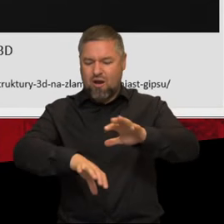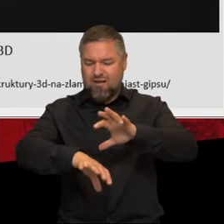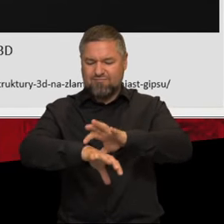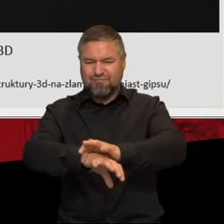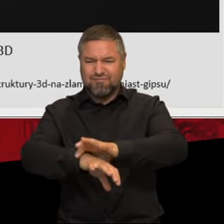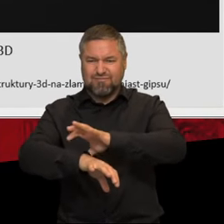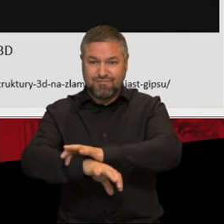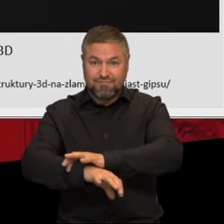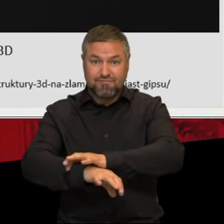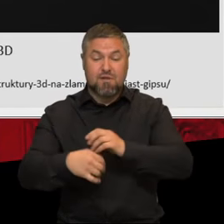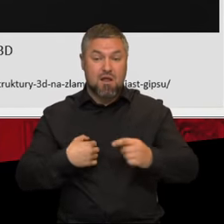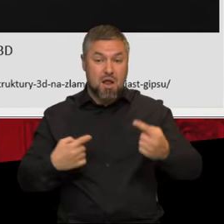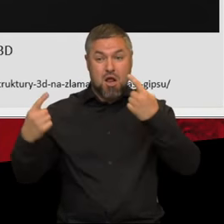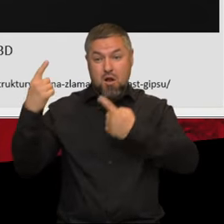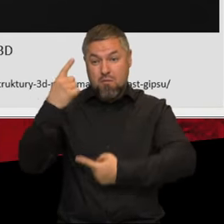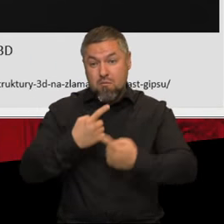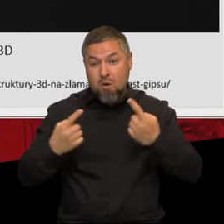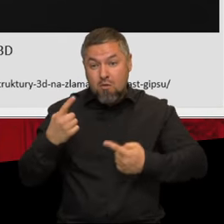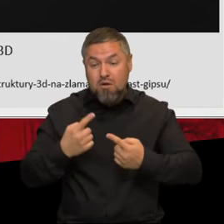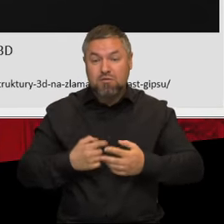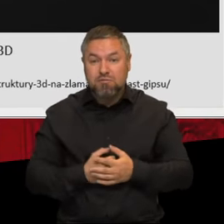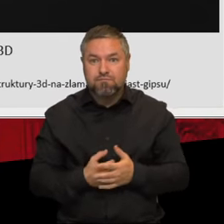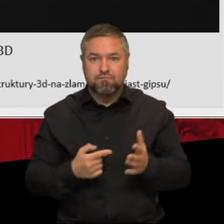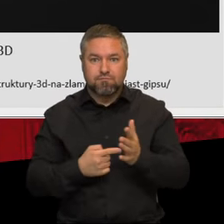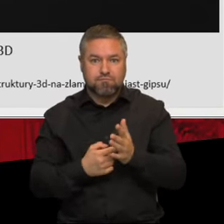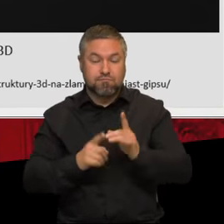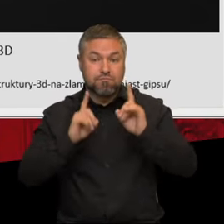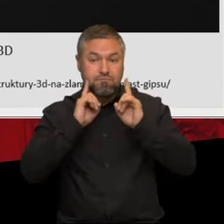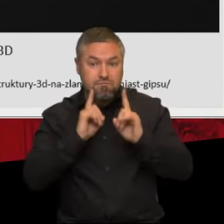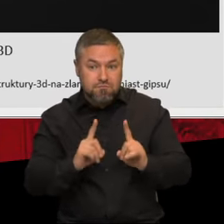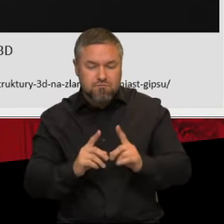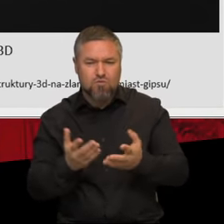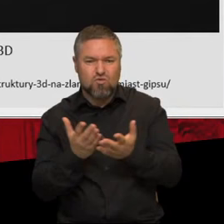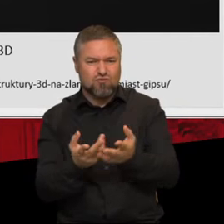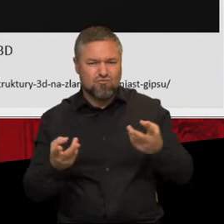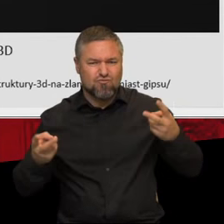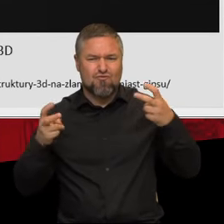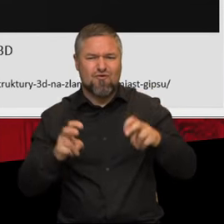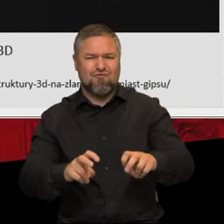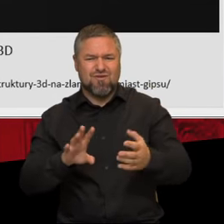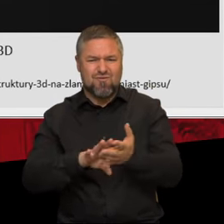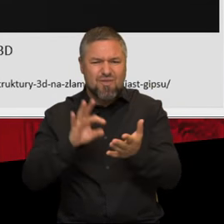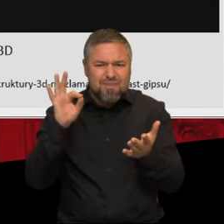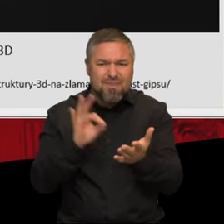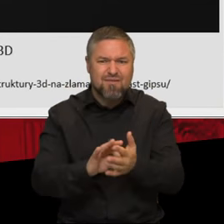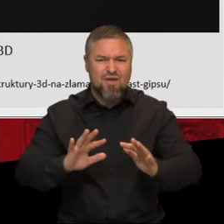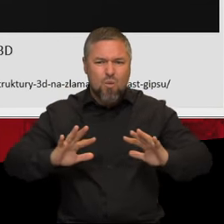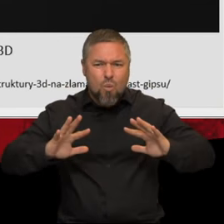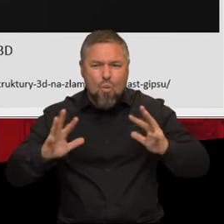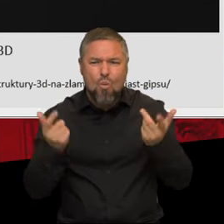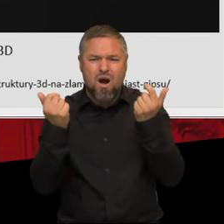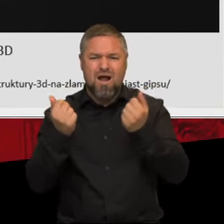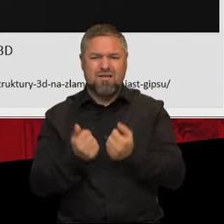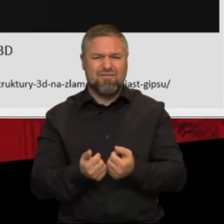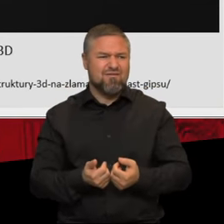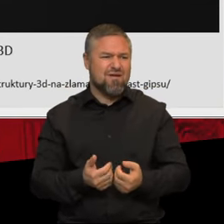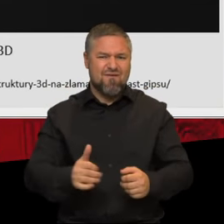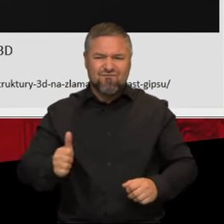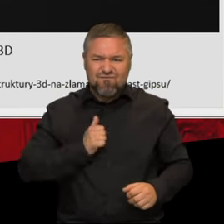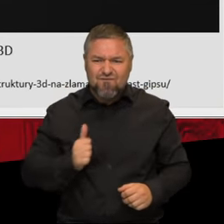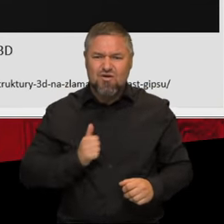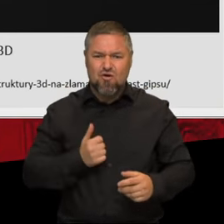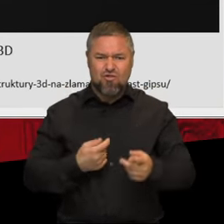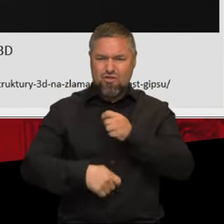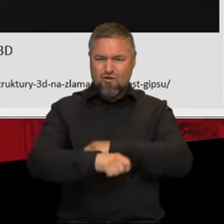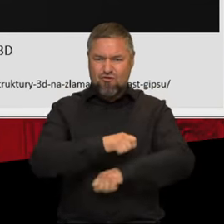niego. I pomyślałam sobie, że przecież na pewno już powstały jakieś łatwiejsze, bardziej